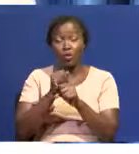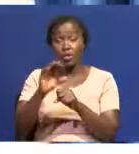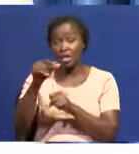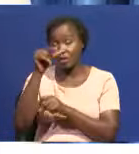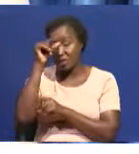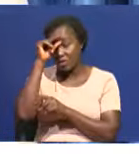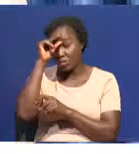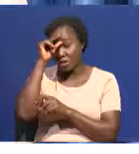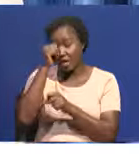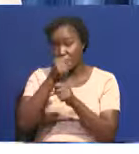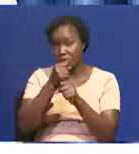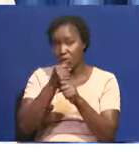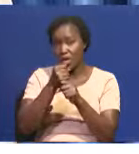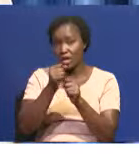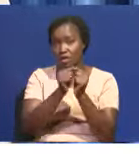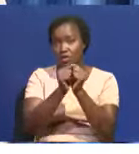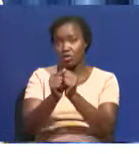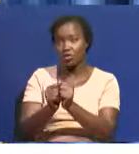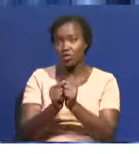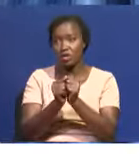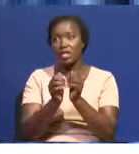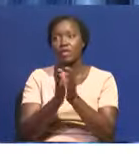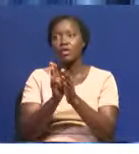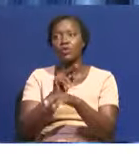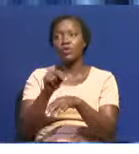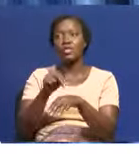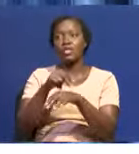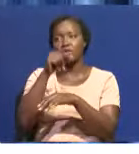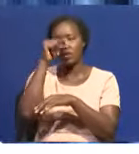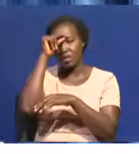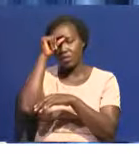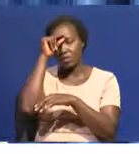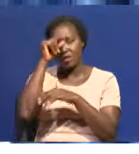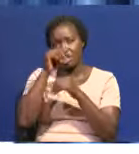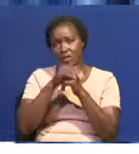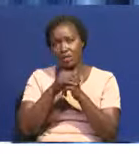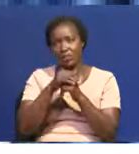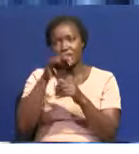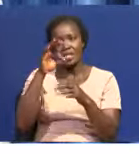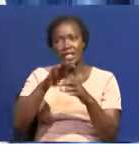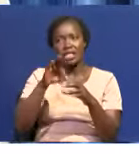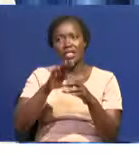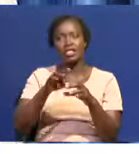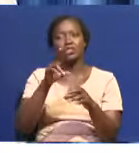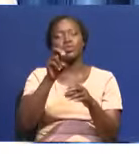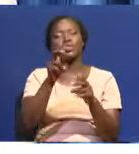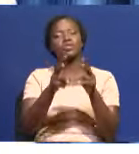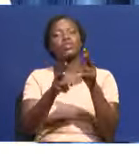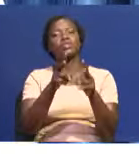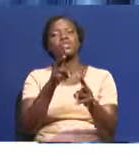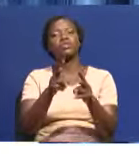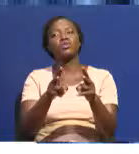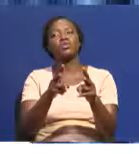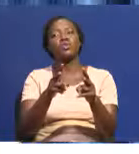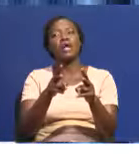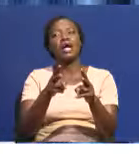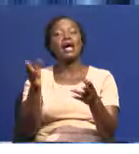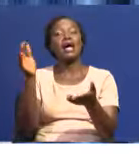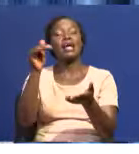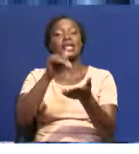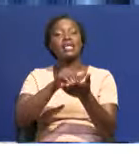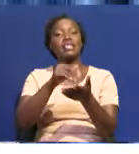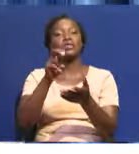na tufanye kazi pamoja na national government. Uchaguzi tulifanya 2022. Tutarudi kwa